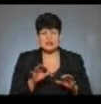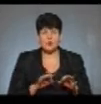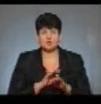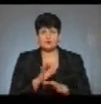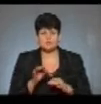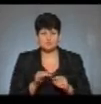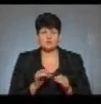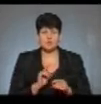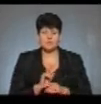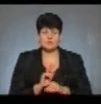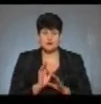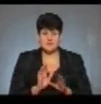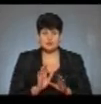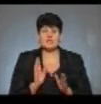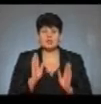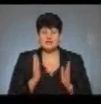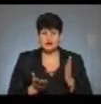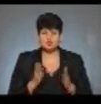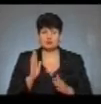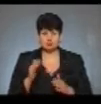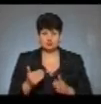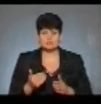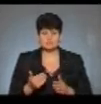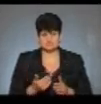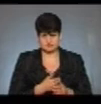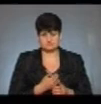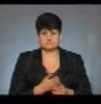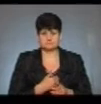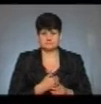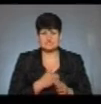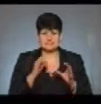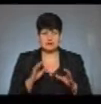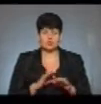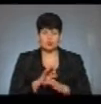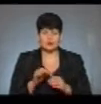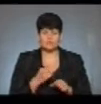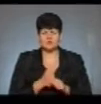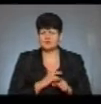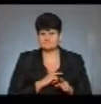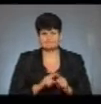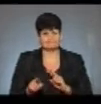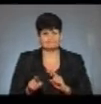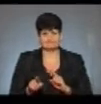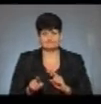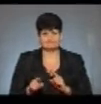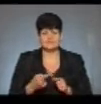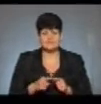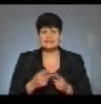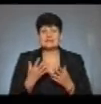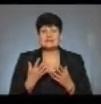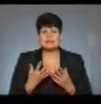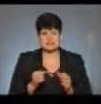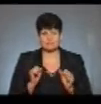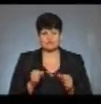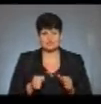щоб оптимально якщо буде і за правилами? Якщо буде політична воля, законопроектом працюється дуже скоро. Це дні, а